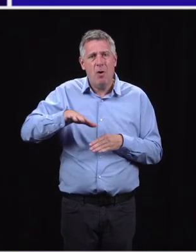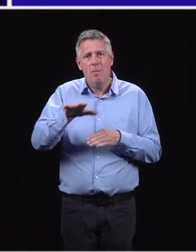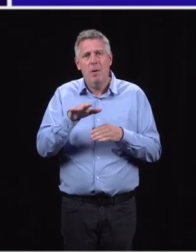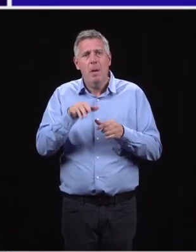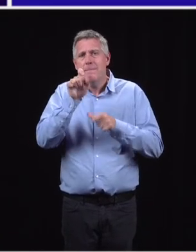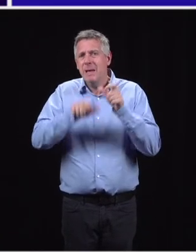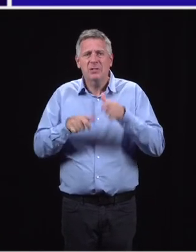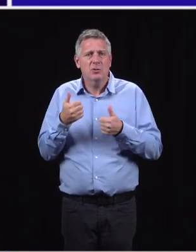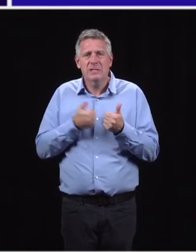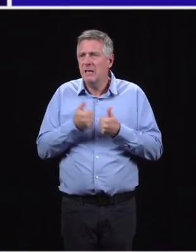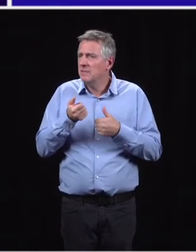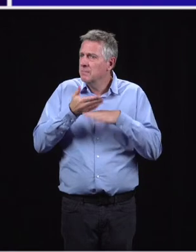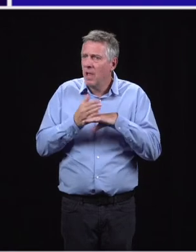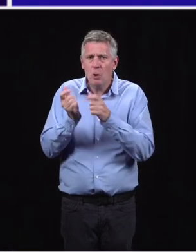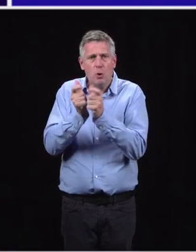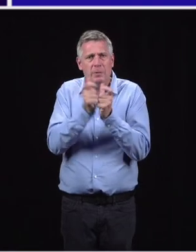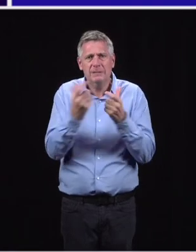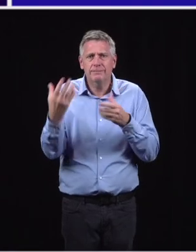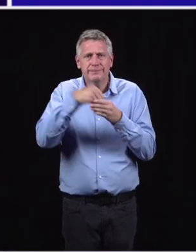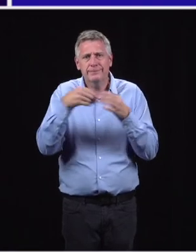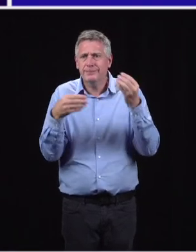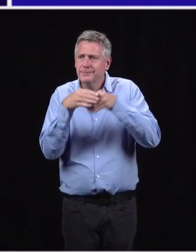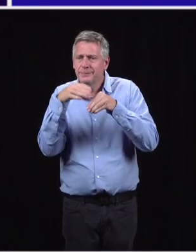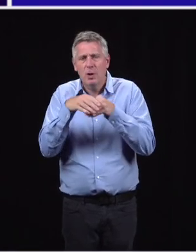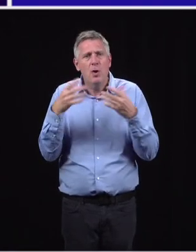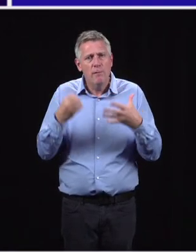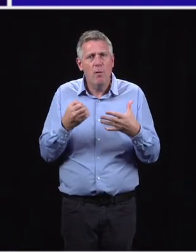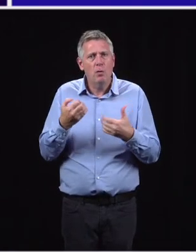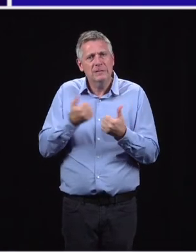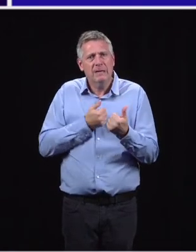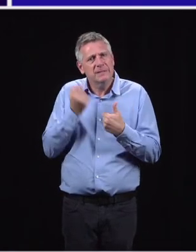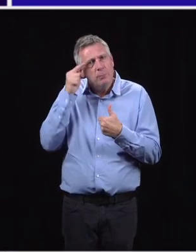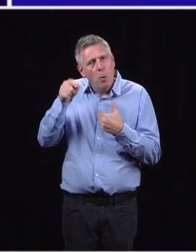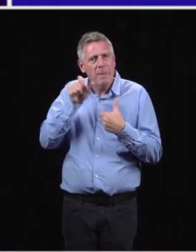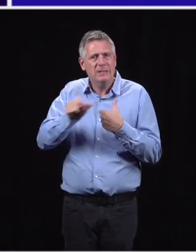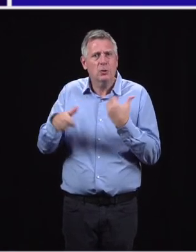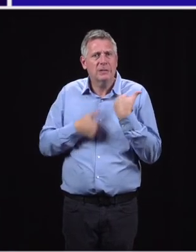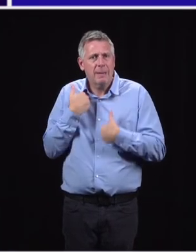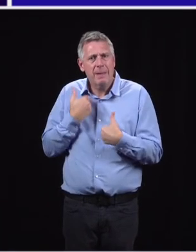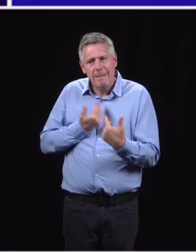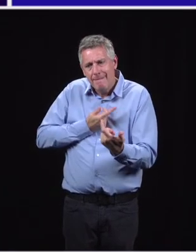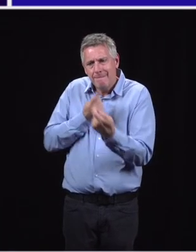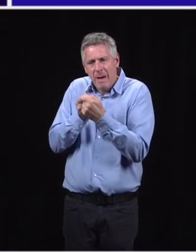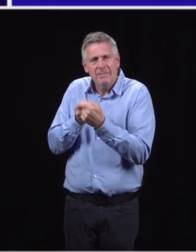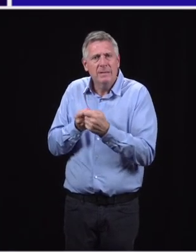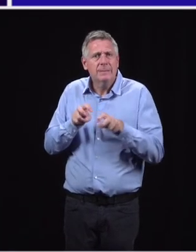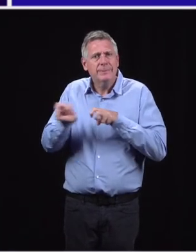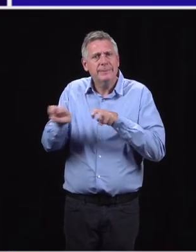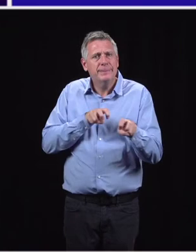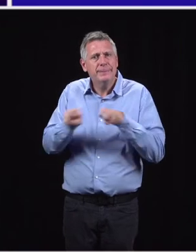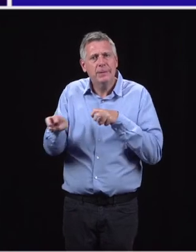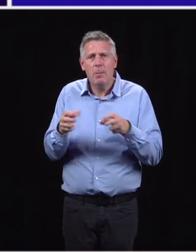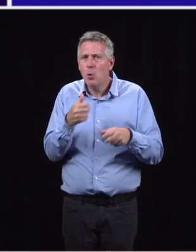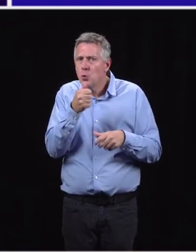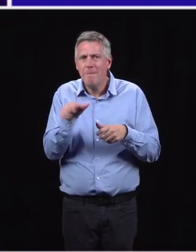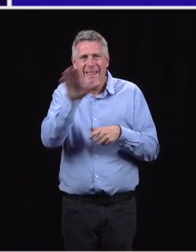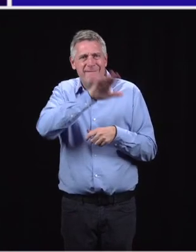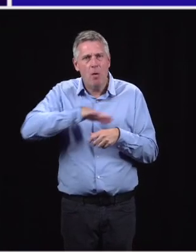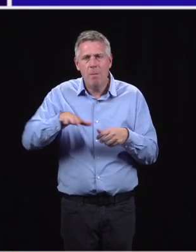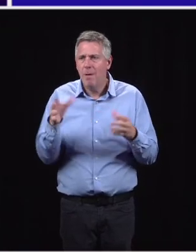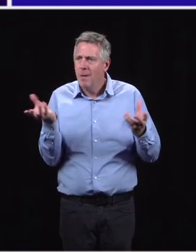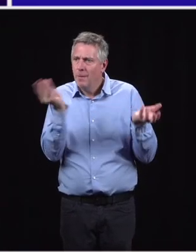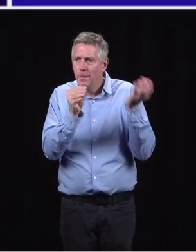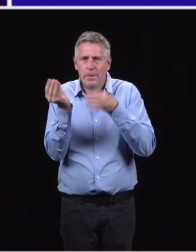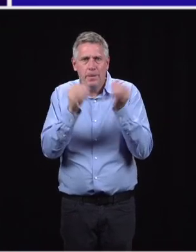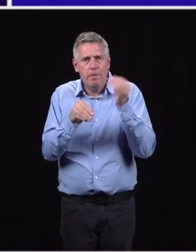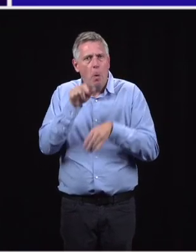prendre en charge les personnes en cessant de handicap donc l'idée c'est de s'octraliser l'offre en fait au sein du même plateforme pour la rendre accessible aux personnes